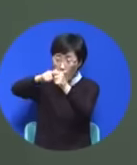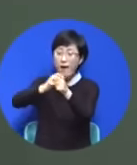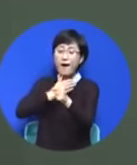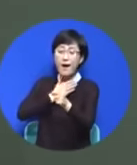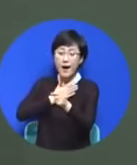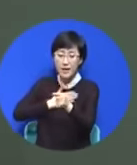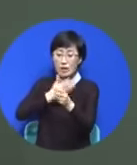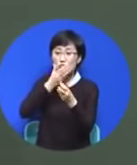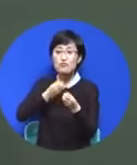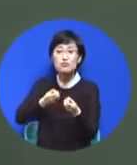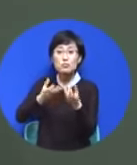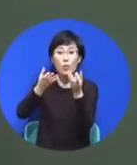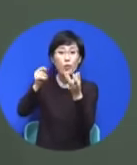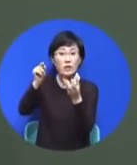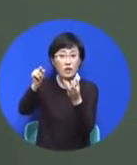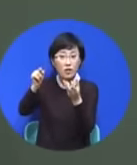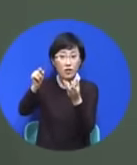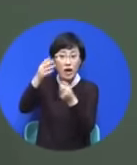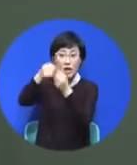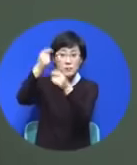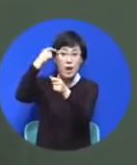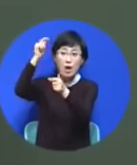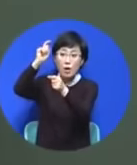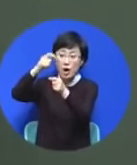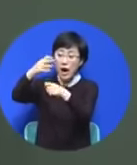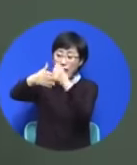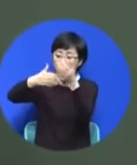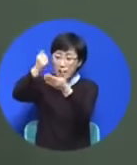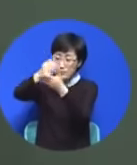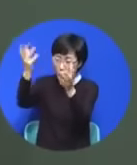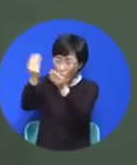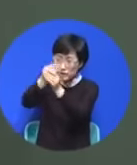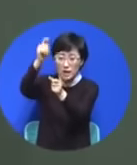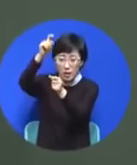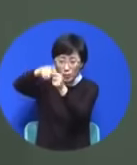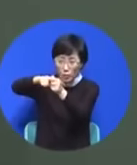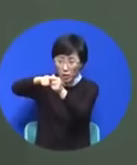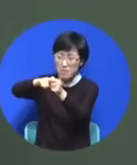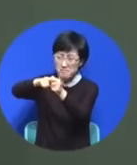우리가 발견하기만 해도 굉장한